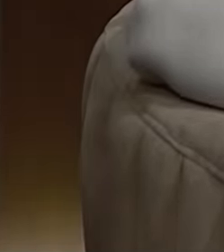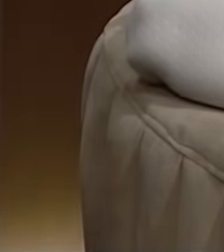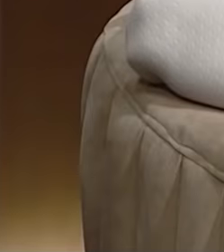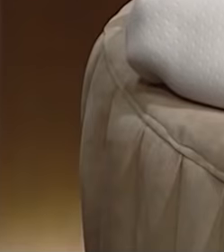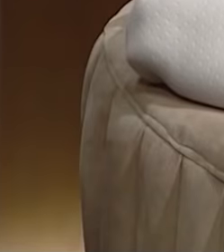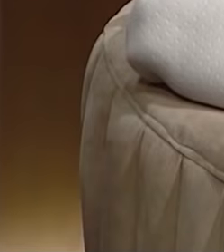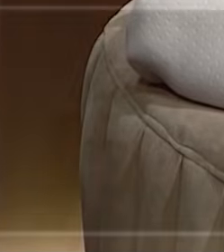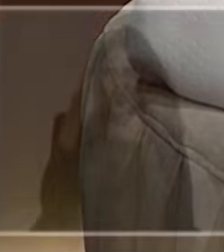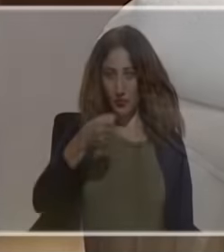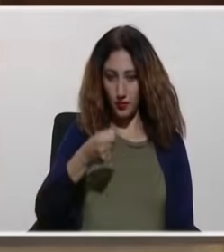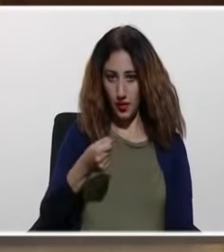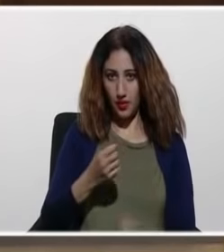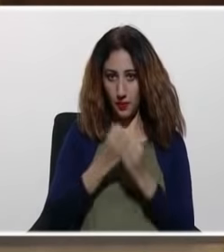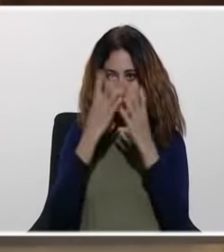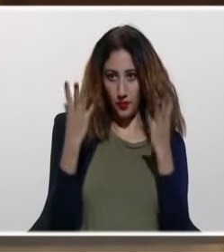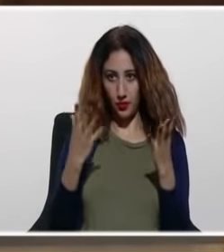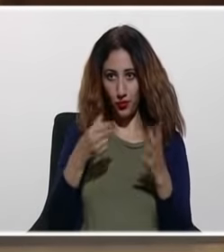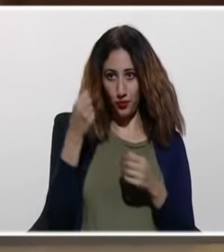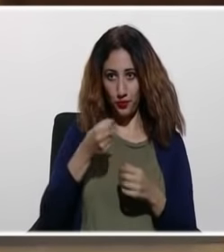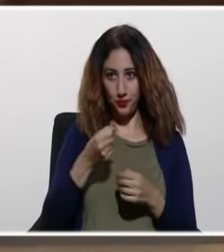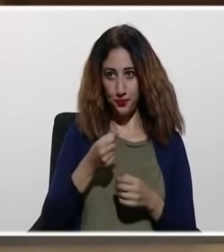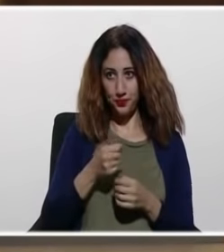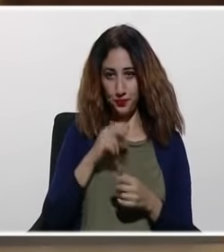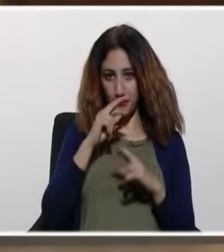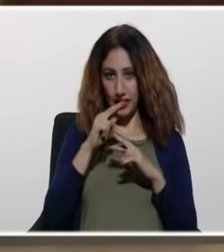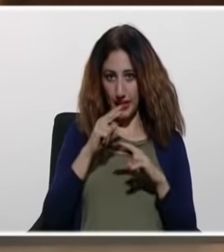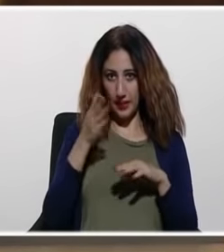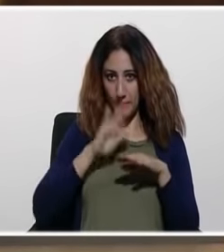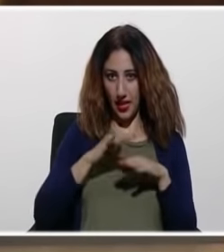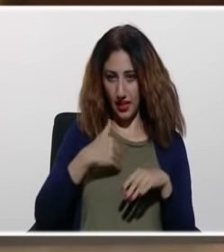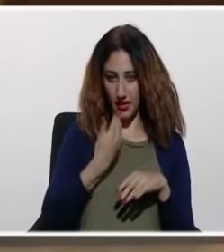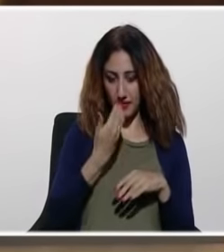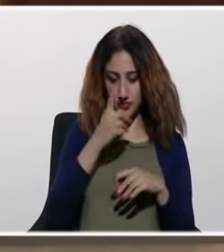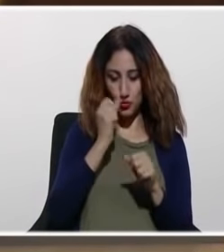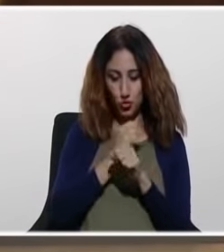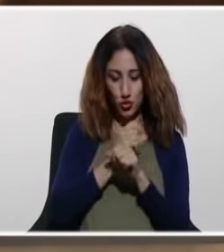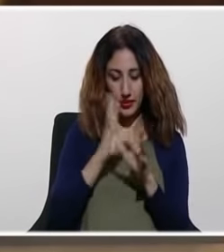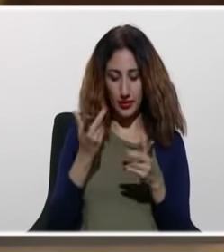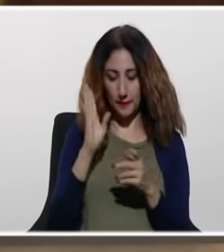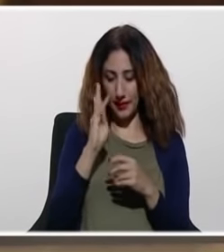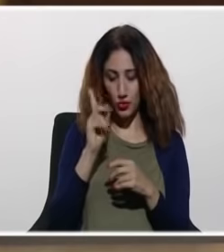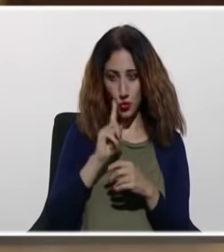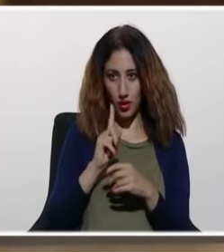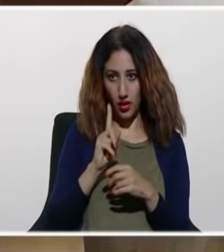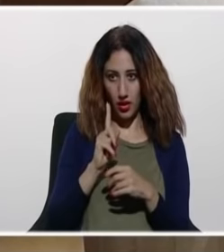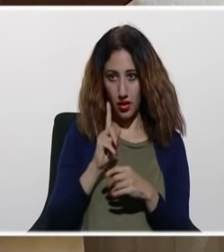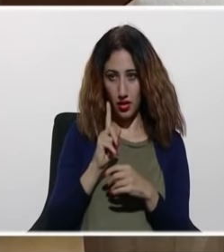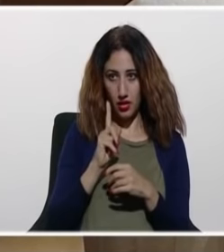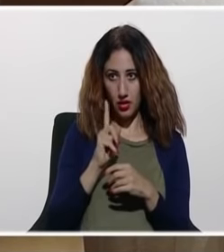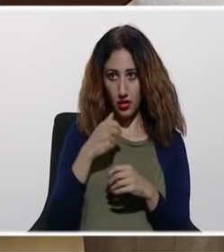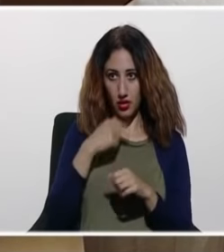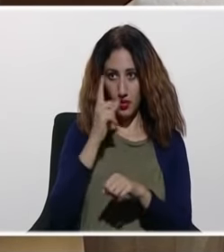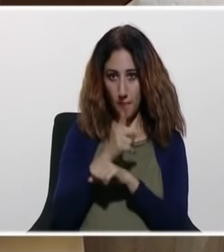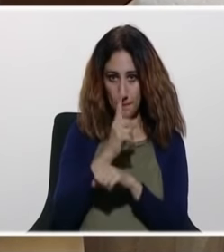كابتن ايمان اهلا بيك، شرفتيني. حضرتك بقى منين وكلميني عن نفسك وعندك كام سنه، بتشتغلي ايه ومتجوزه ولا لا؟ انا